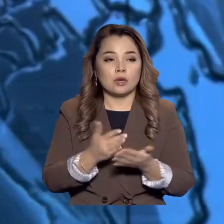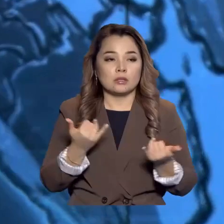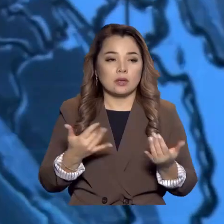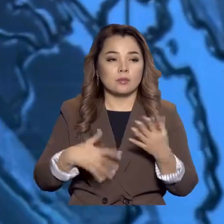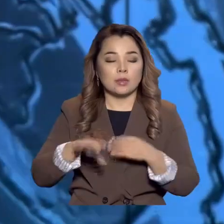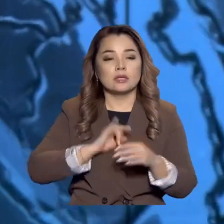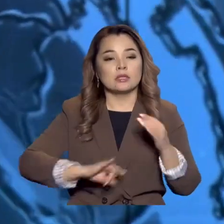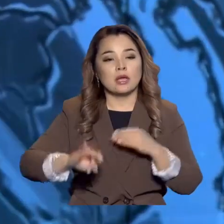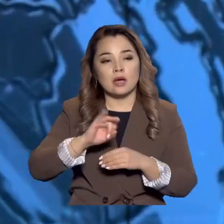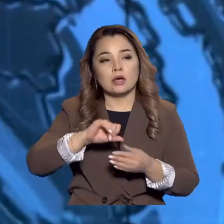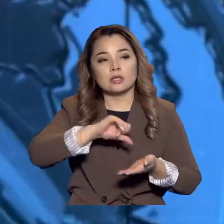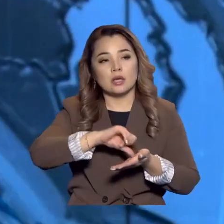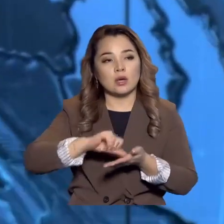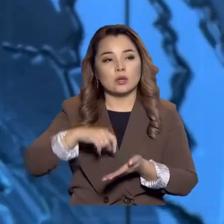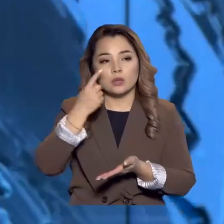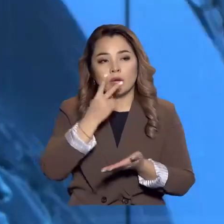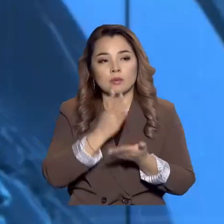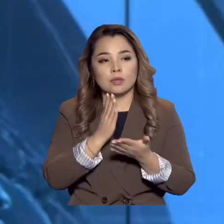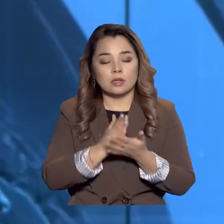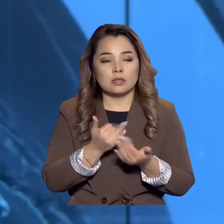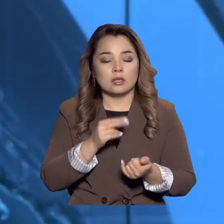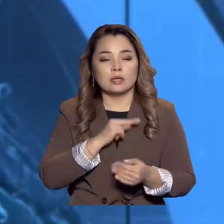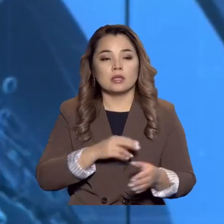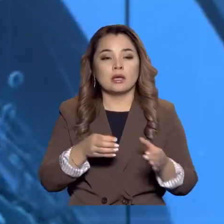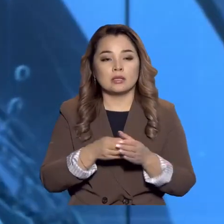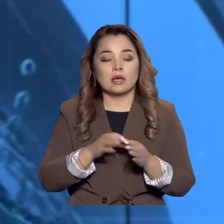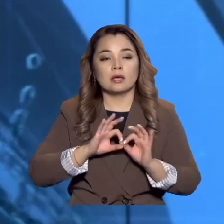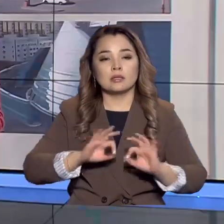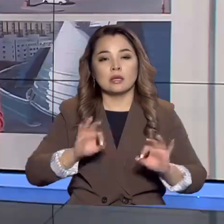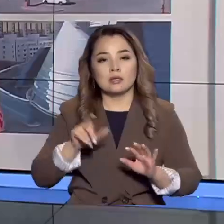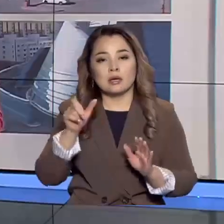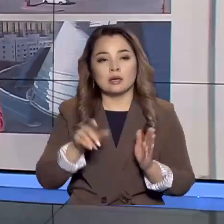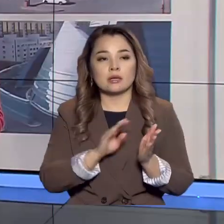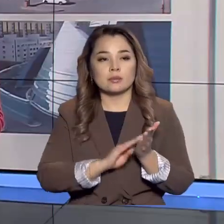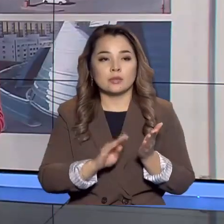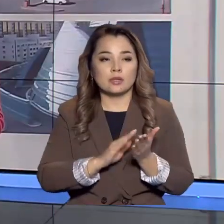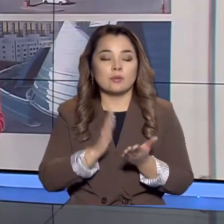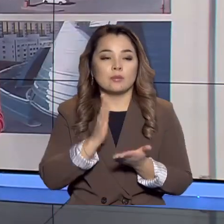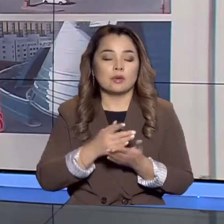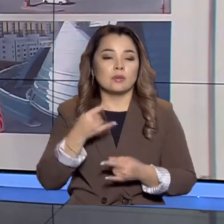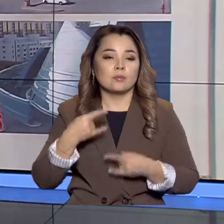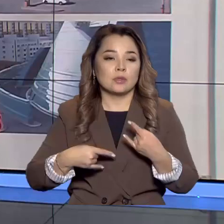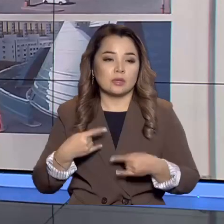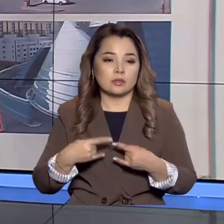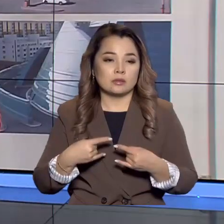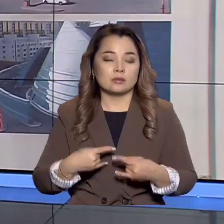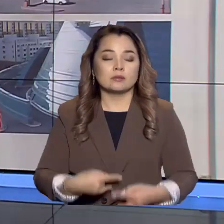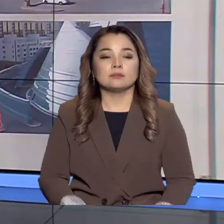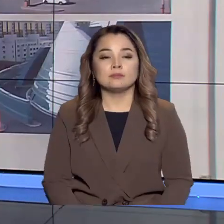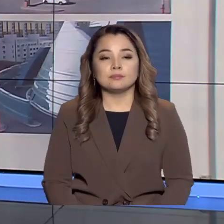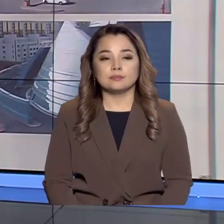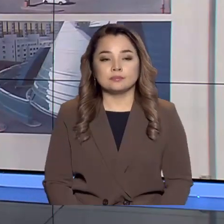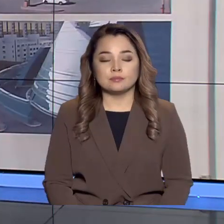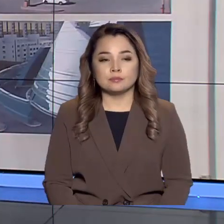қосқан тарихи тұлғаларға арналады. Қазір әріптесім Ақниет Балтанова бізбен тікелей байланысқа шығуға дайын.